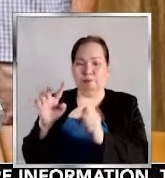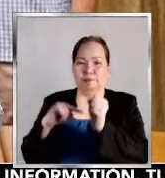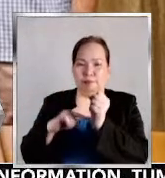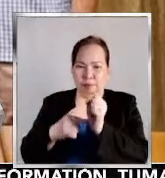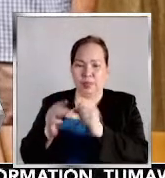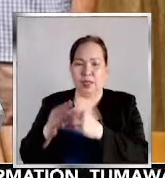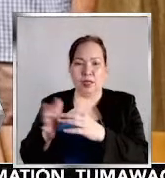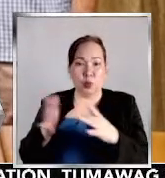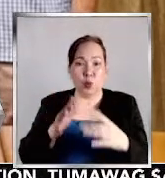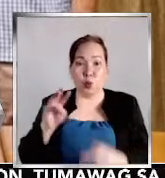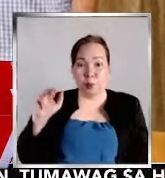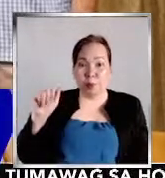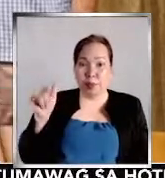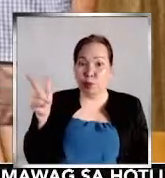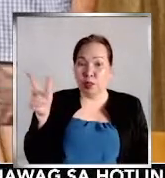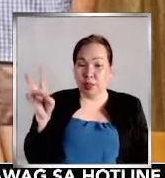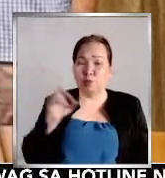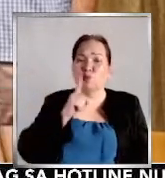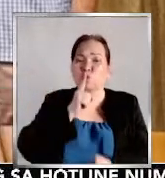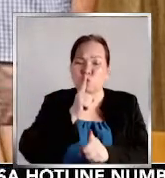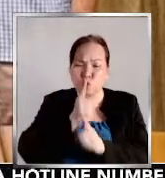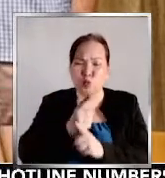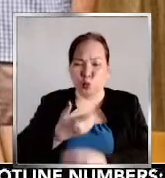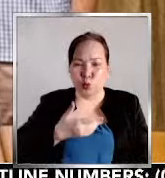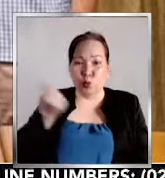Pangulo at pangalawang Pangulo.